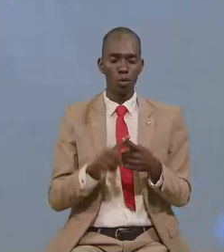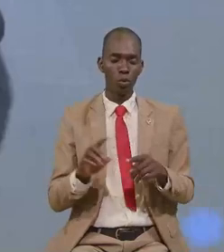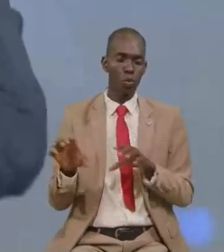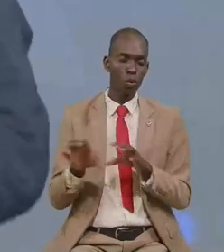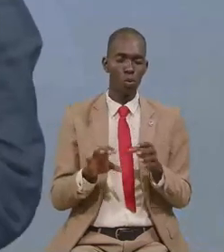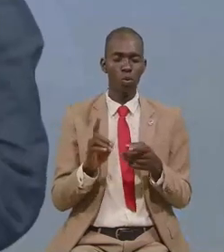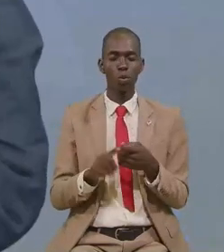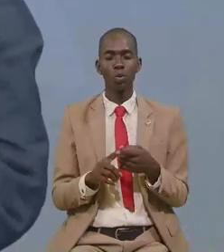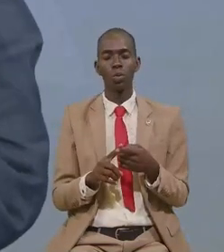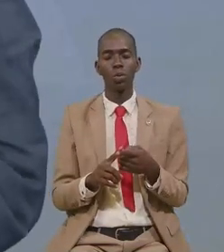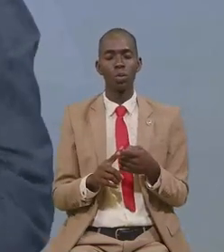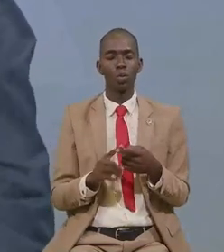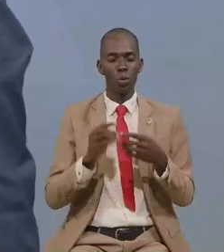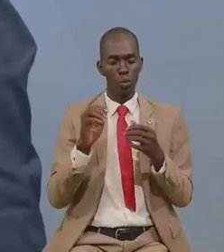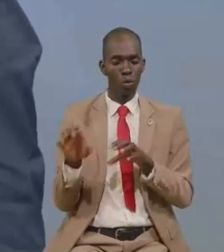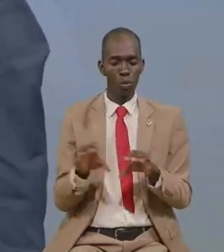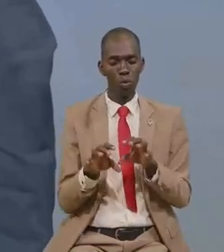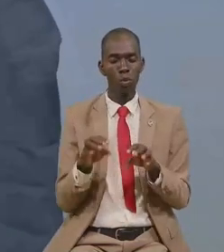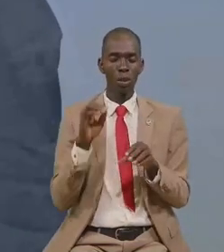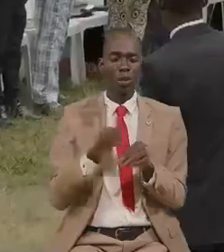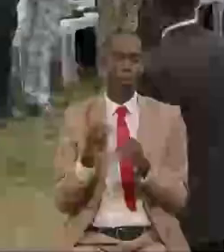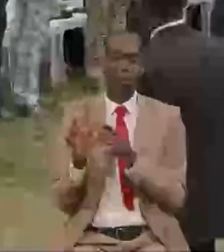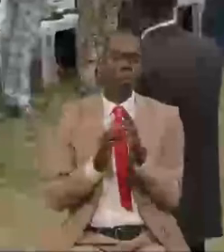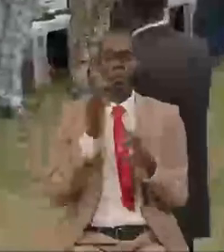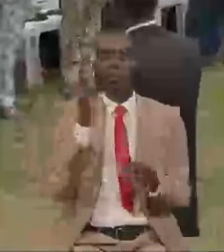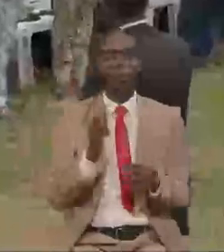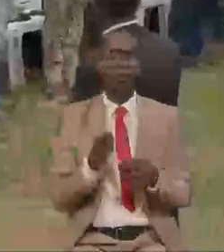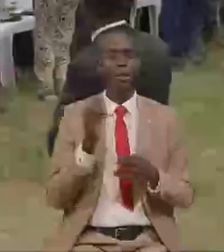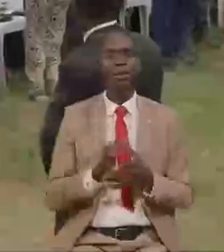obéir et pratiquer au nom de Jésus.